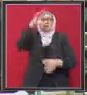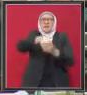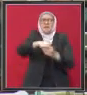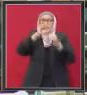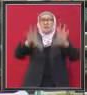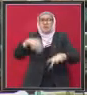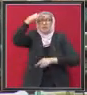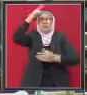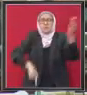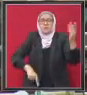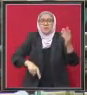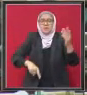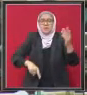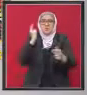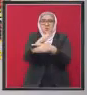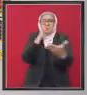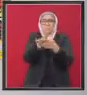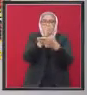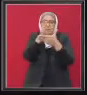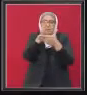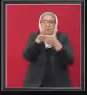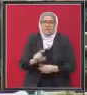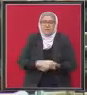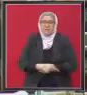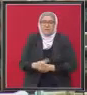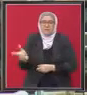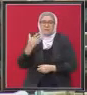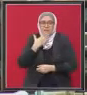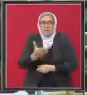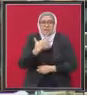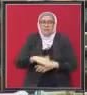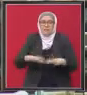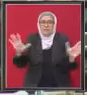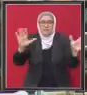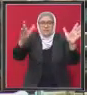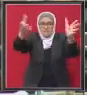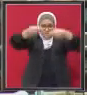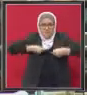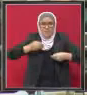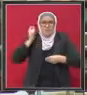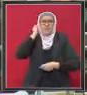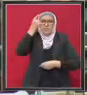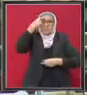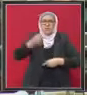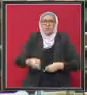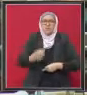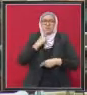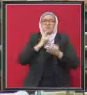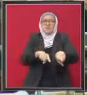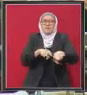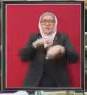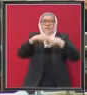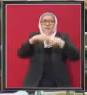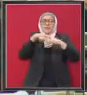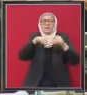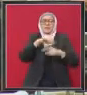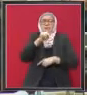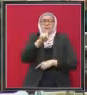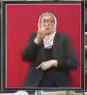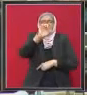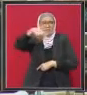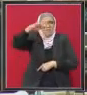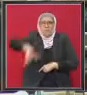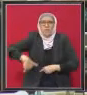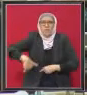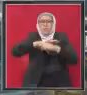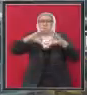Tukang kacau. Terima kasih. Menteri bagi Subang, Subang untuk jawab isu tentang KWSP. Kita tak habis lagi.